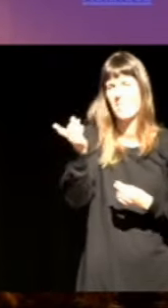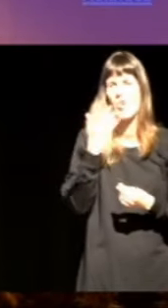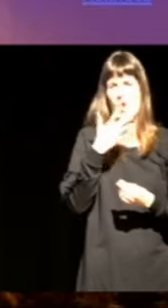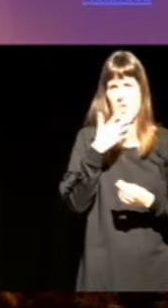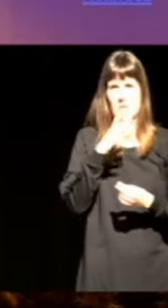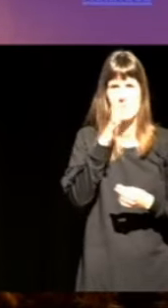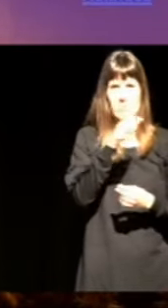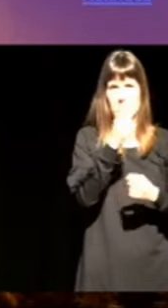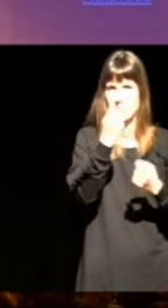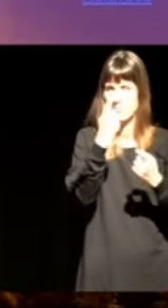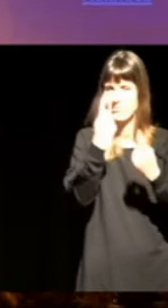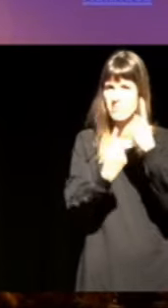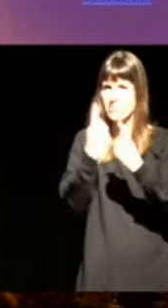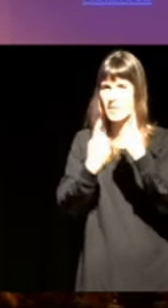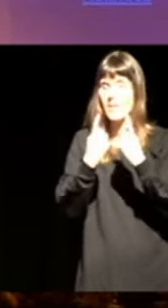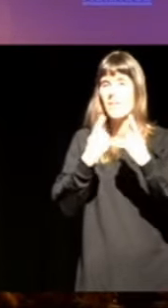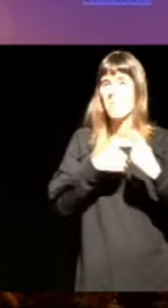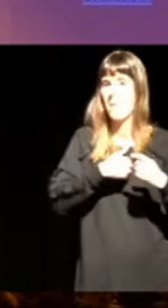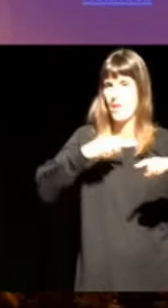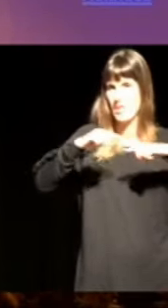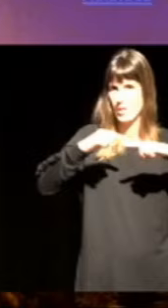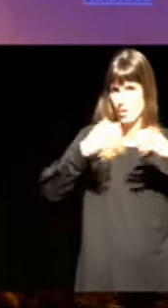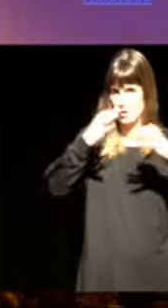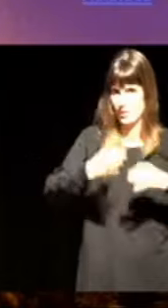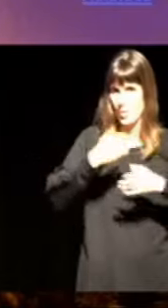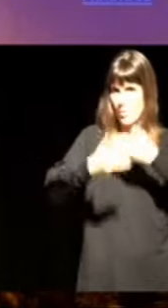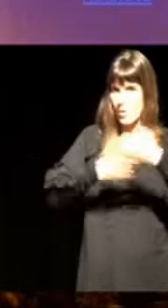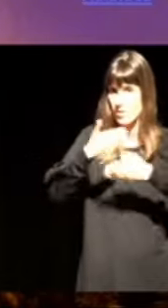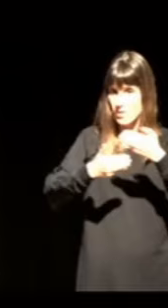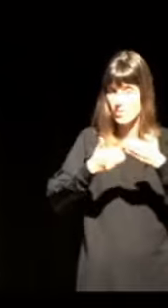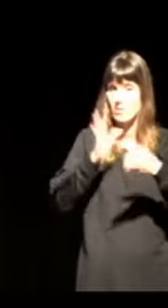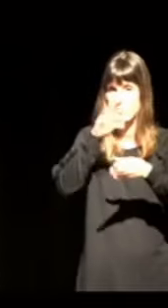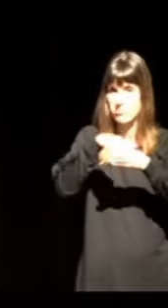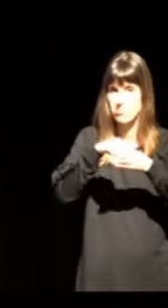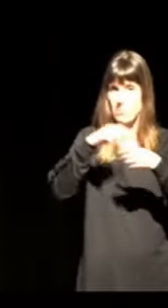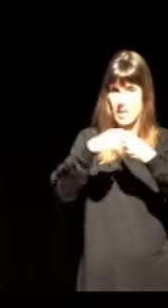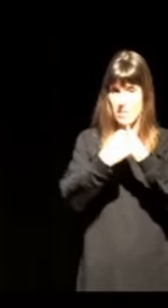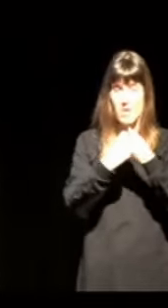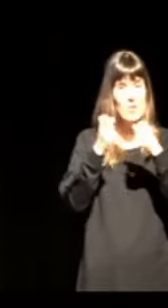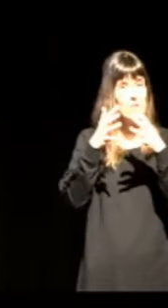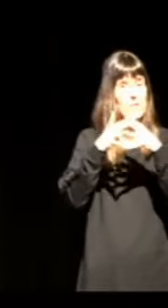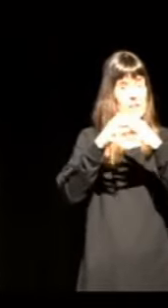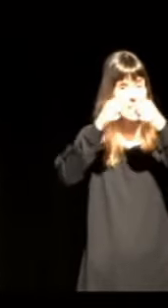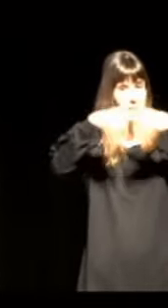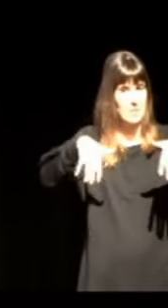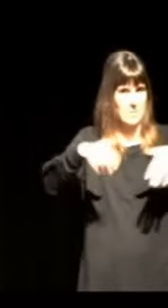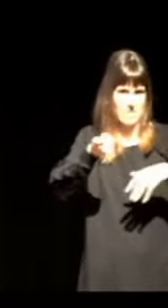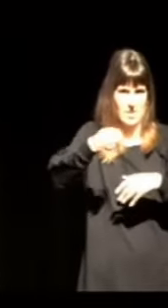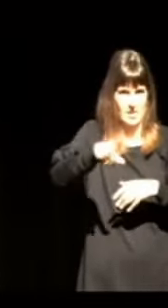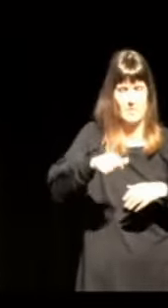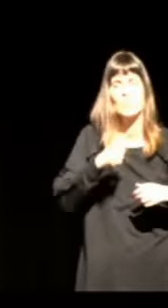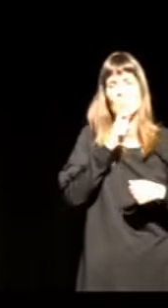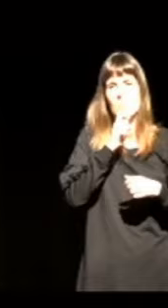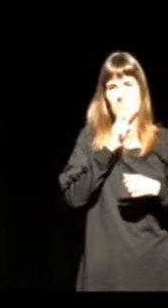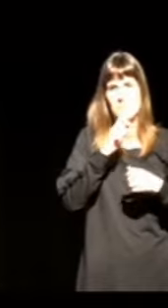hemengo batzuk segun zuzendaria zertela eta hori zuzendaritza prozesuan parte hartu zero eskema berdin zuen. Bueno,